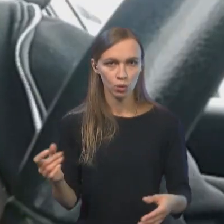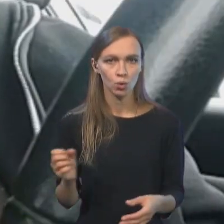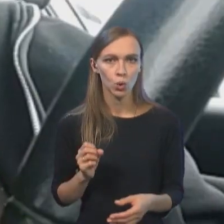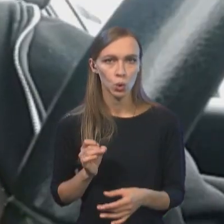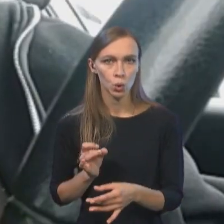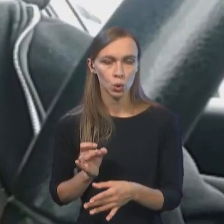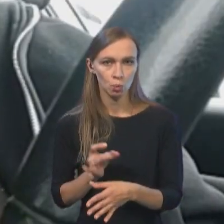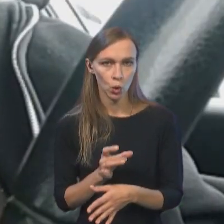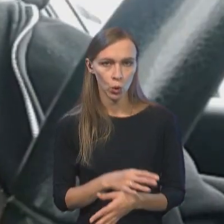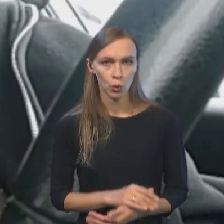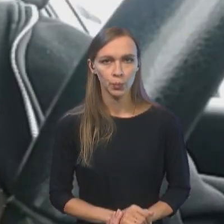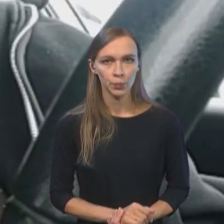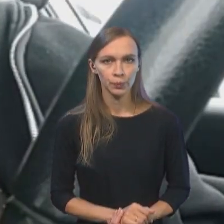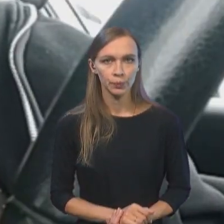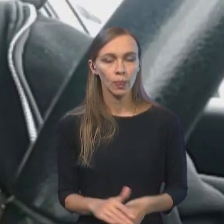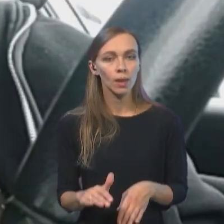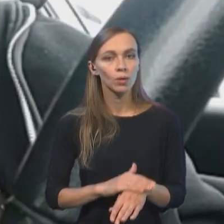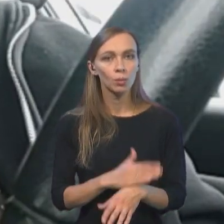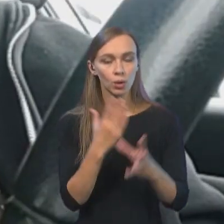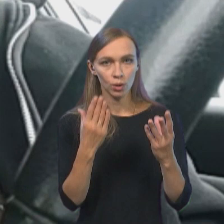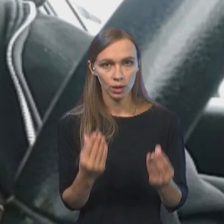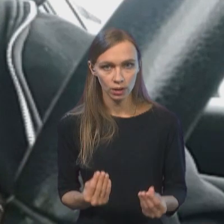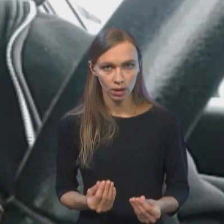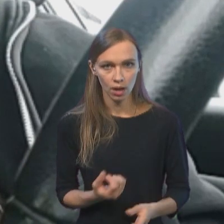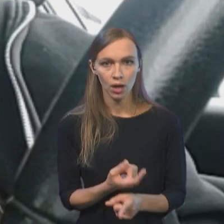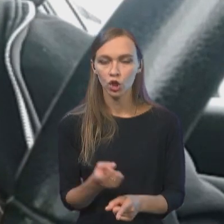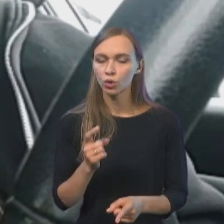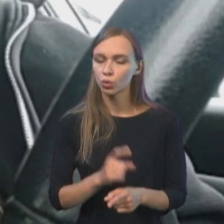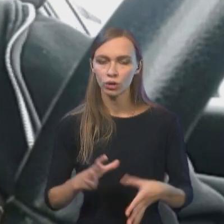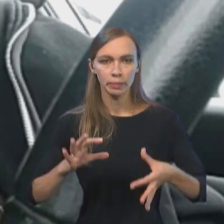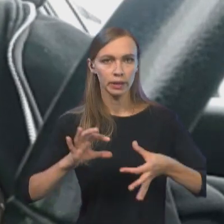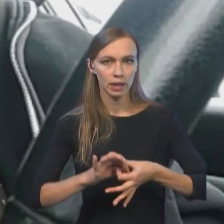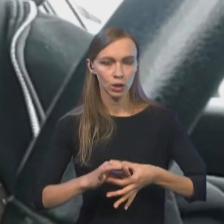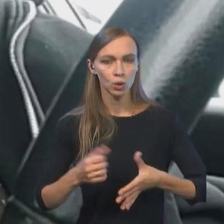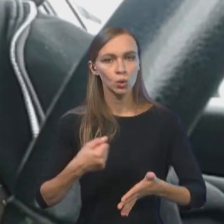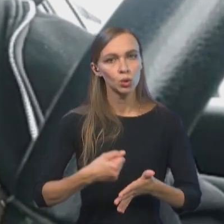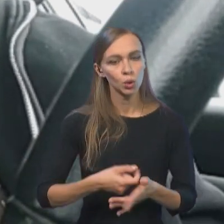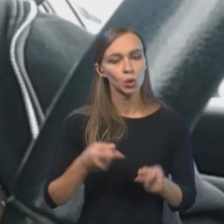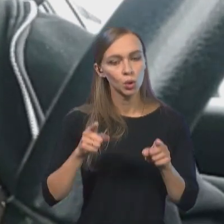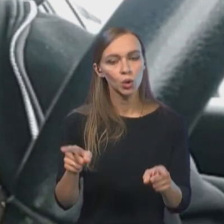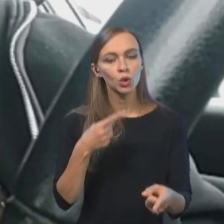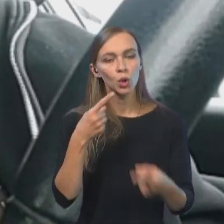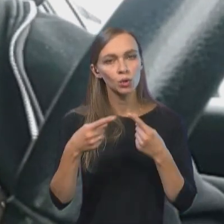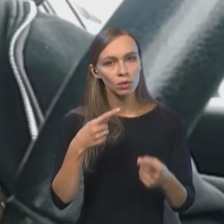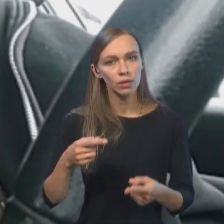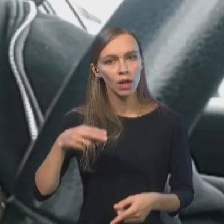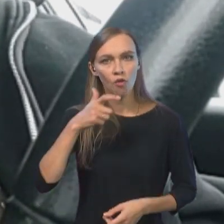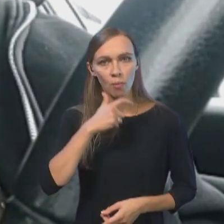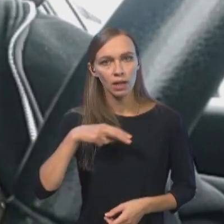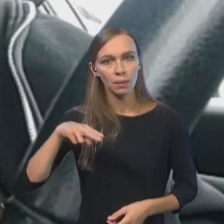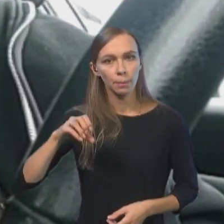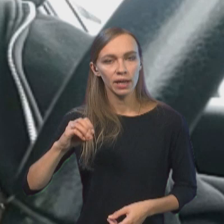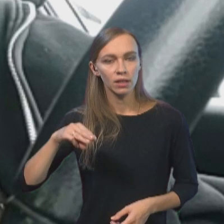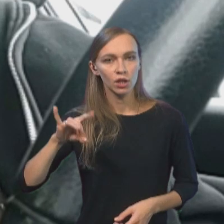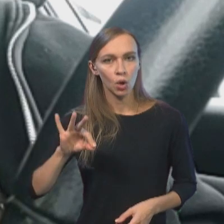Доброго дня. Ну, по-перше, я дуже приєднуюсь до того, що розповідав пан Петро. Треба не панікувати. Да? Тобто,